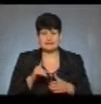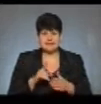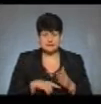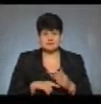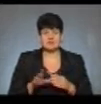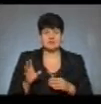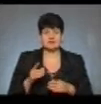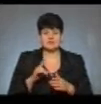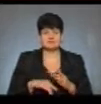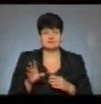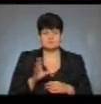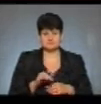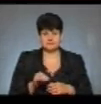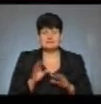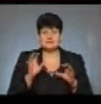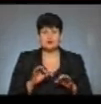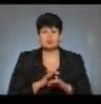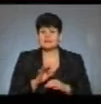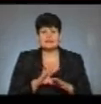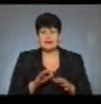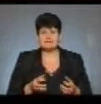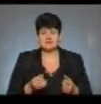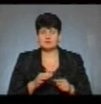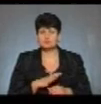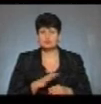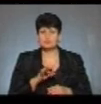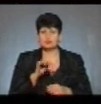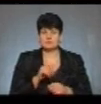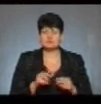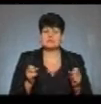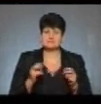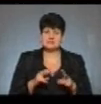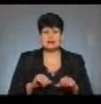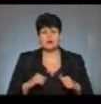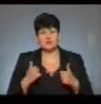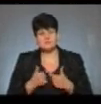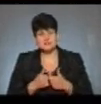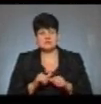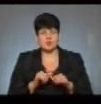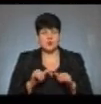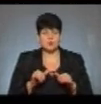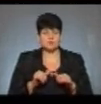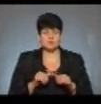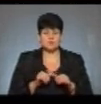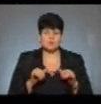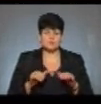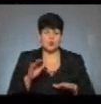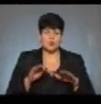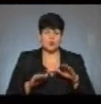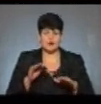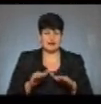все суспільство. В законопроекті, який не підтримали, йшлося про те, що буде спеціальна комісія з розвитку та регулювання азартних ігор, тобто ще